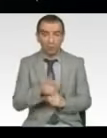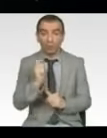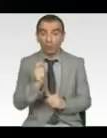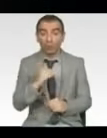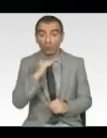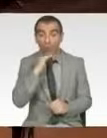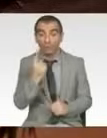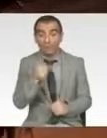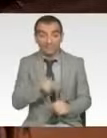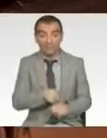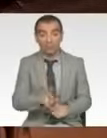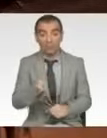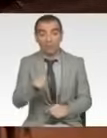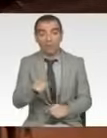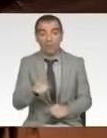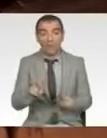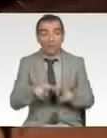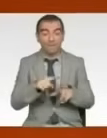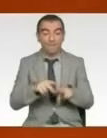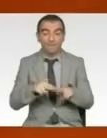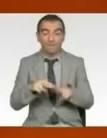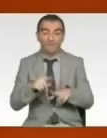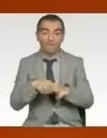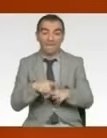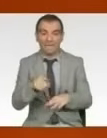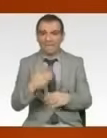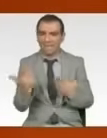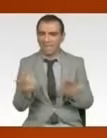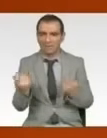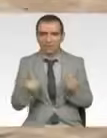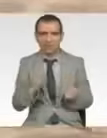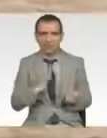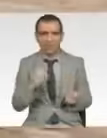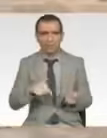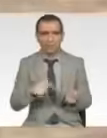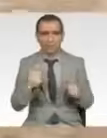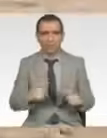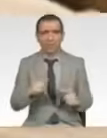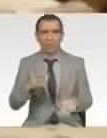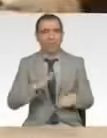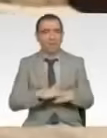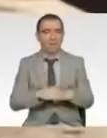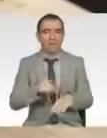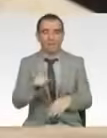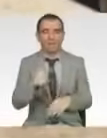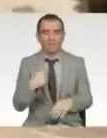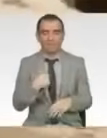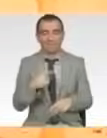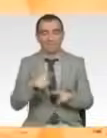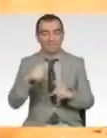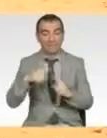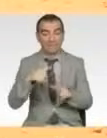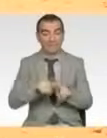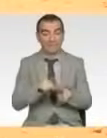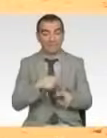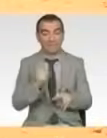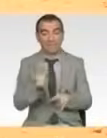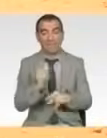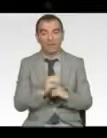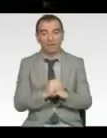Zorluklarla dolu bir yolda. Mekke. Ne işiniz var burada? Artık elimdesin Tay. Rüya!